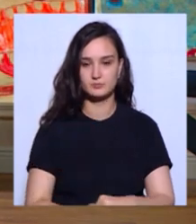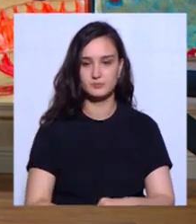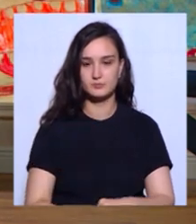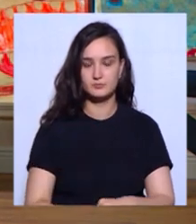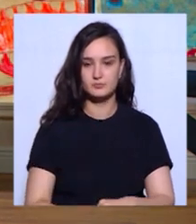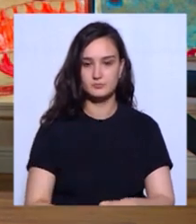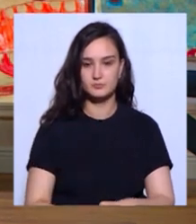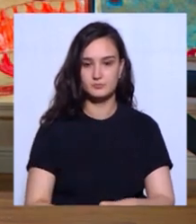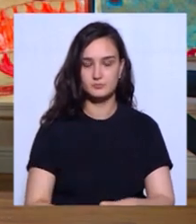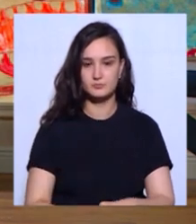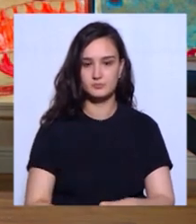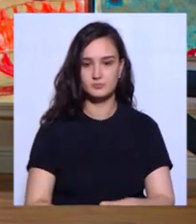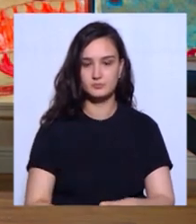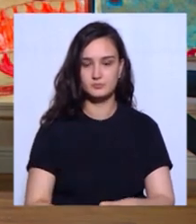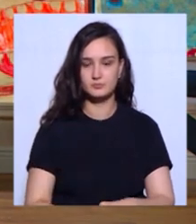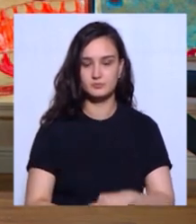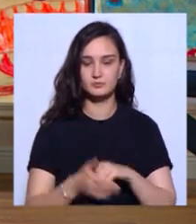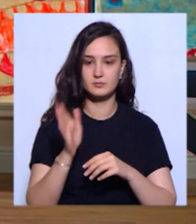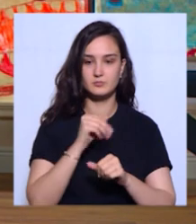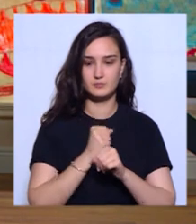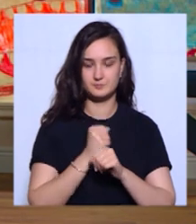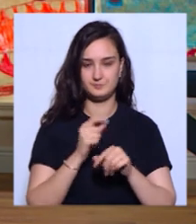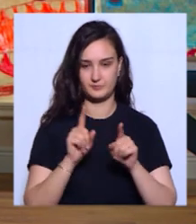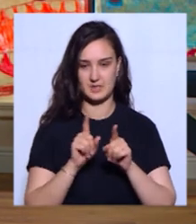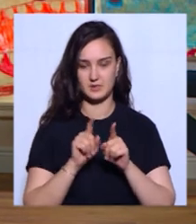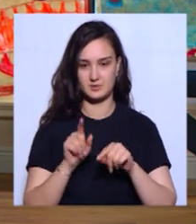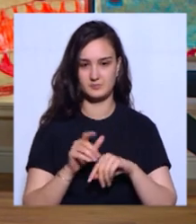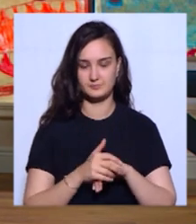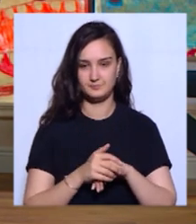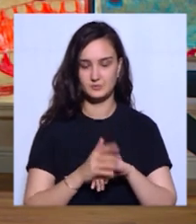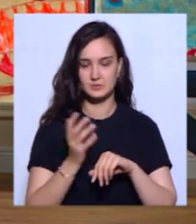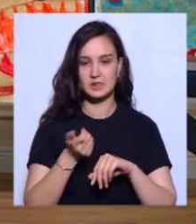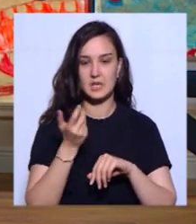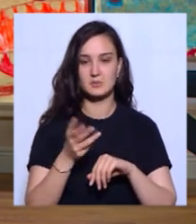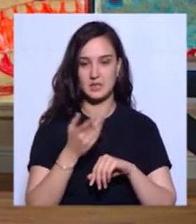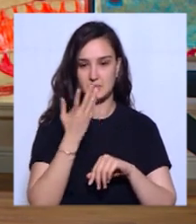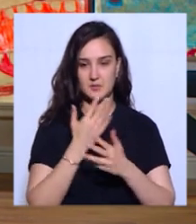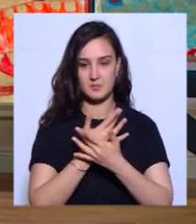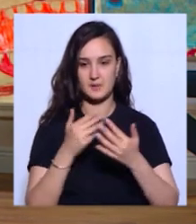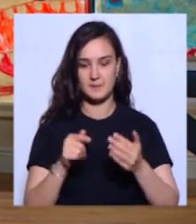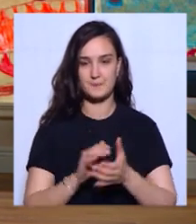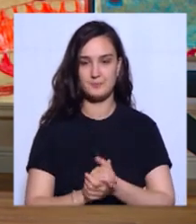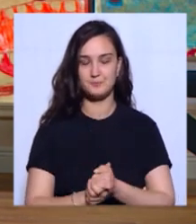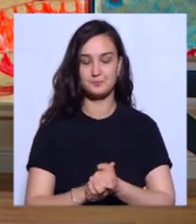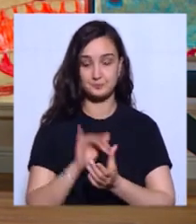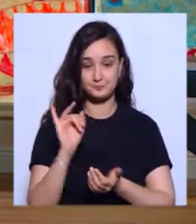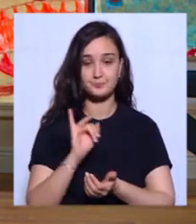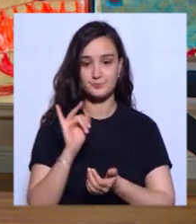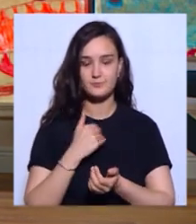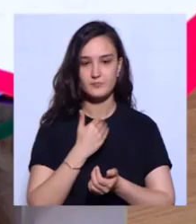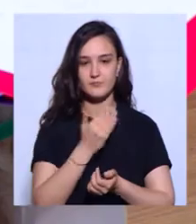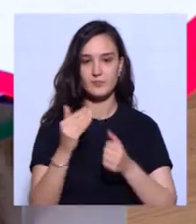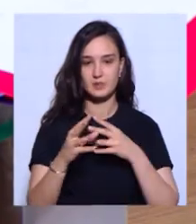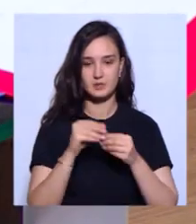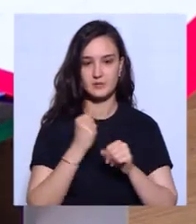ამიტომ მოდი გავაკეთოთ ესეთი რამდენიმე ფერი. საინტერესოა, ხომ მე თქვენთან ერთად ვაკეთებ ამას